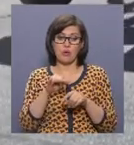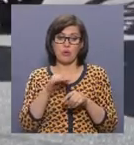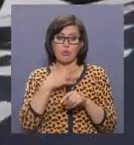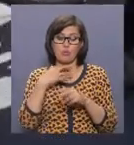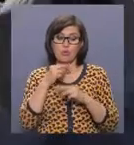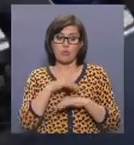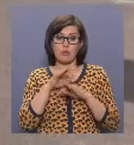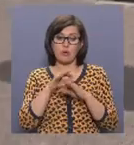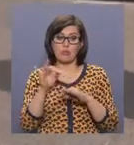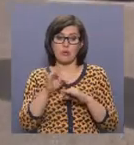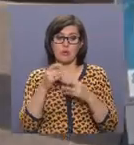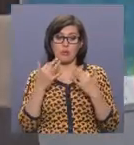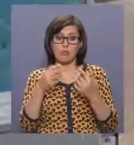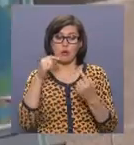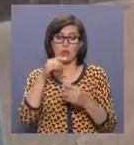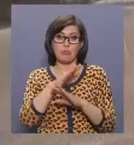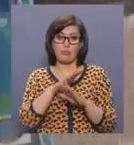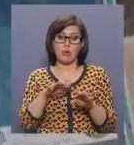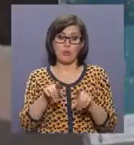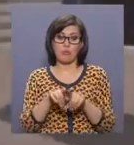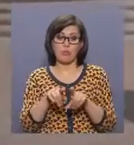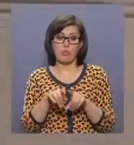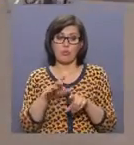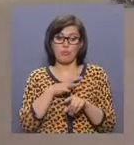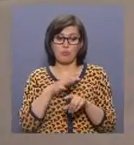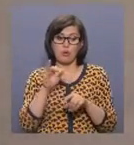жұмыс істемейді және талапқа сай емес.